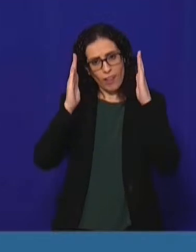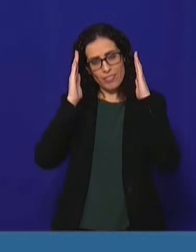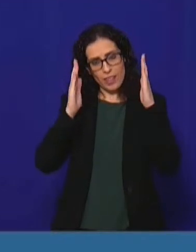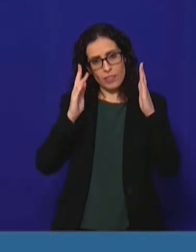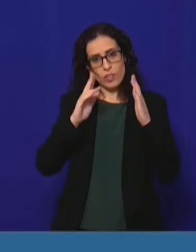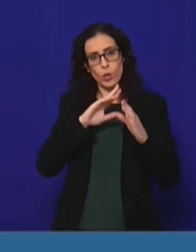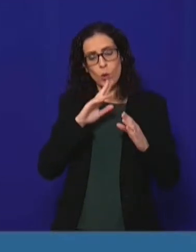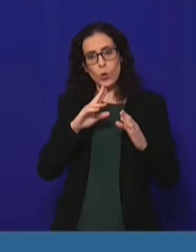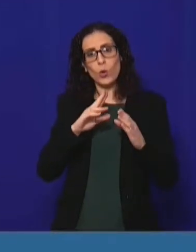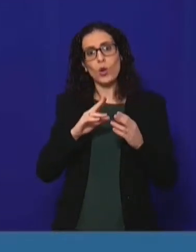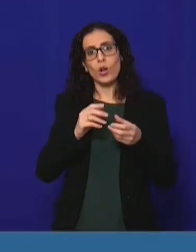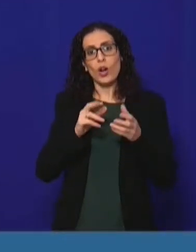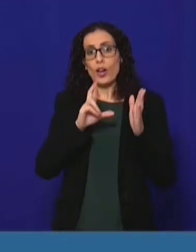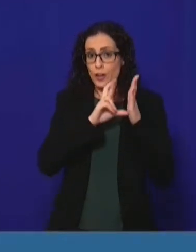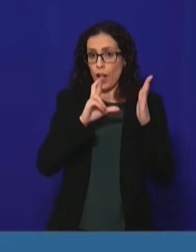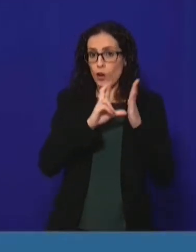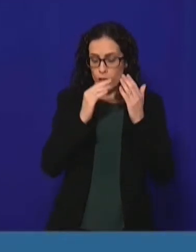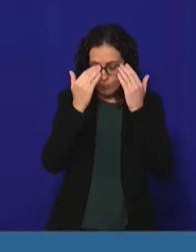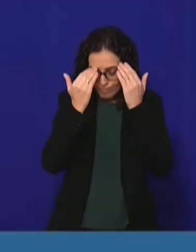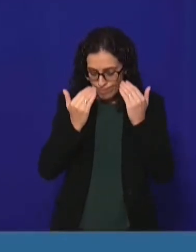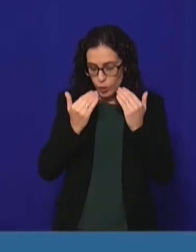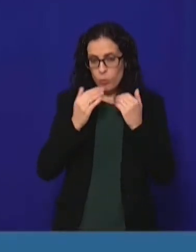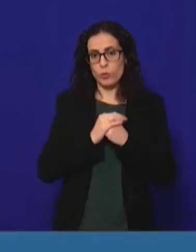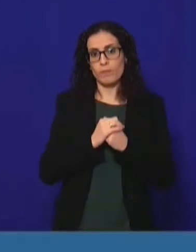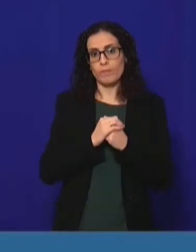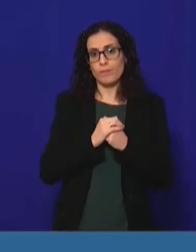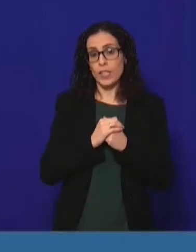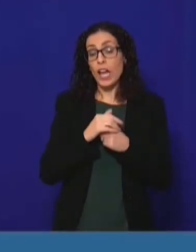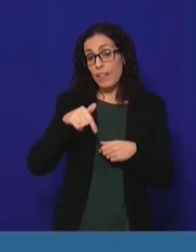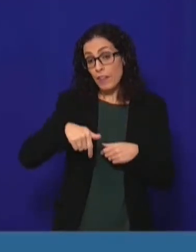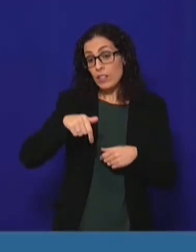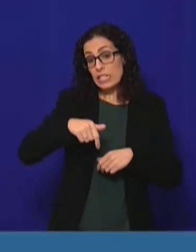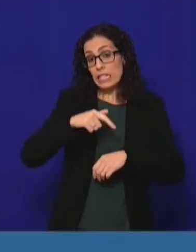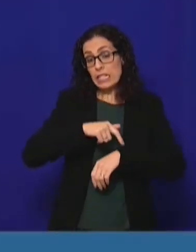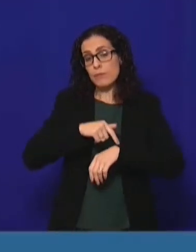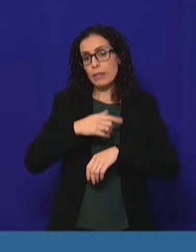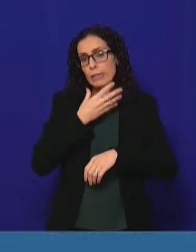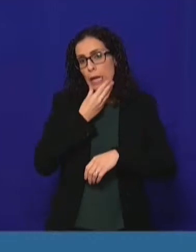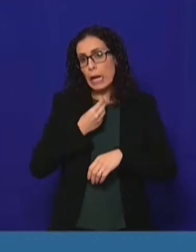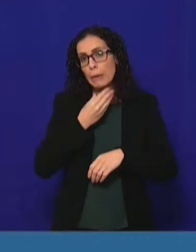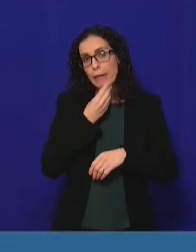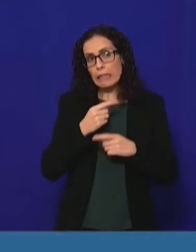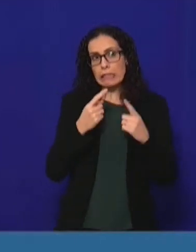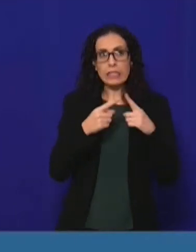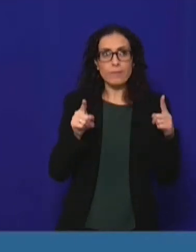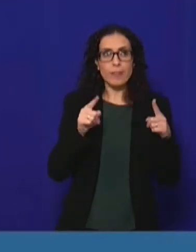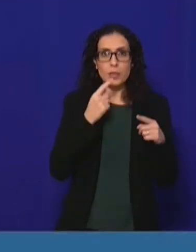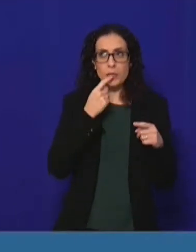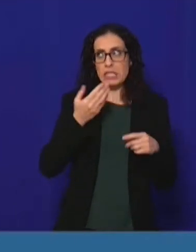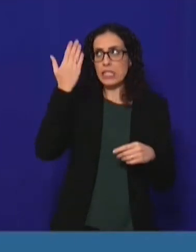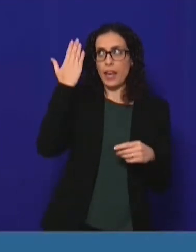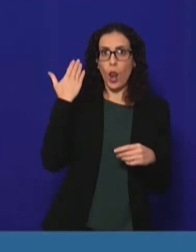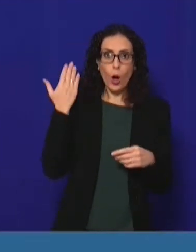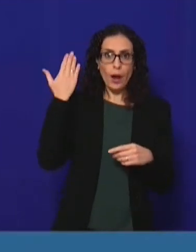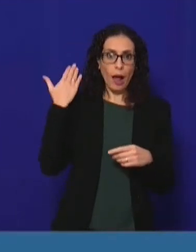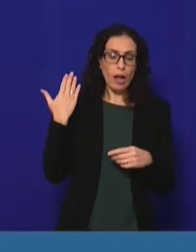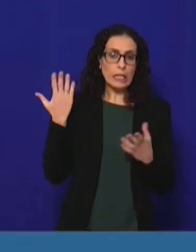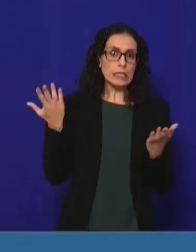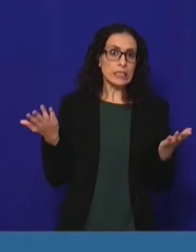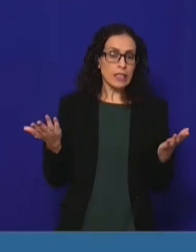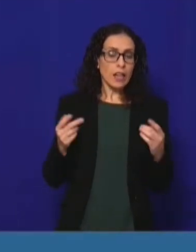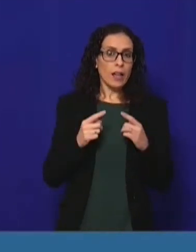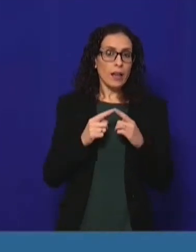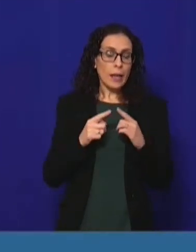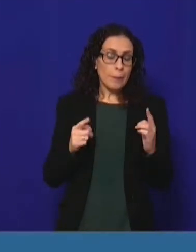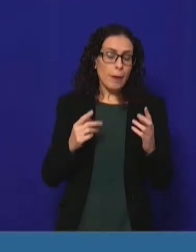l-mitigation measures, nifhem li ġej żmien li mhuwiex daqshekk faċli li nqattaw miliet differenti minn miliedijiet li kellna fi żmien